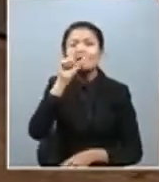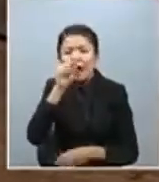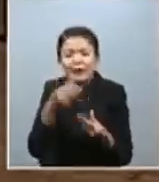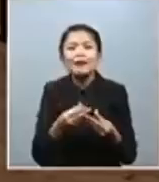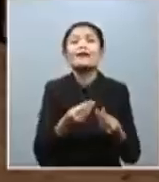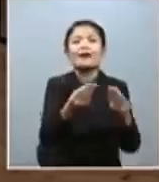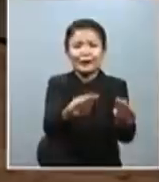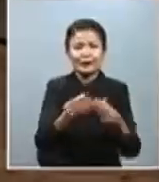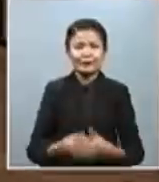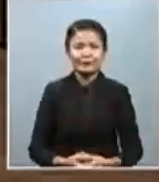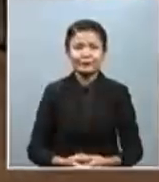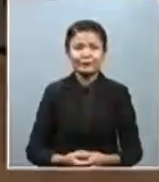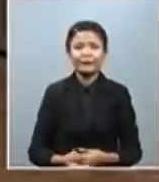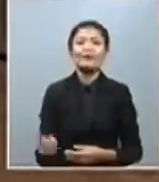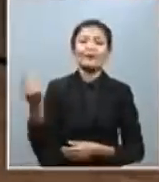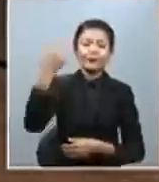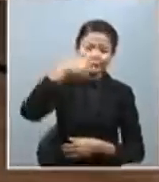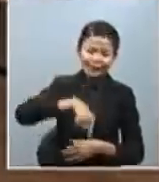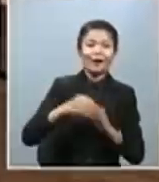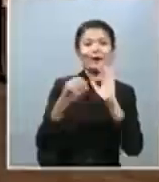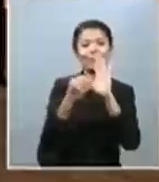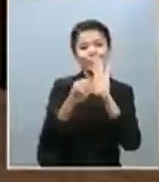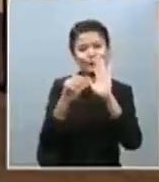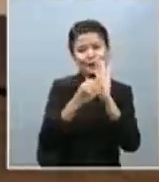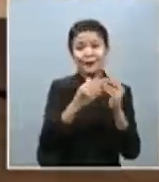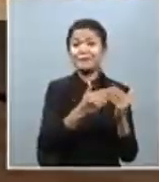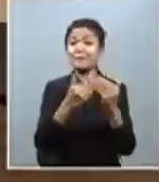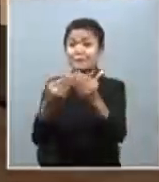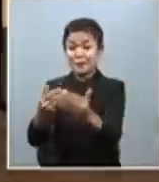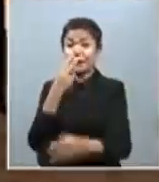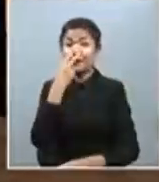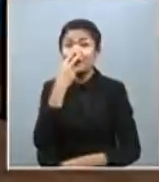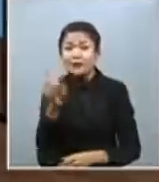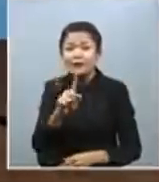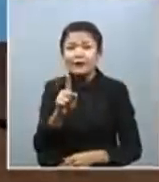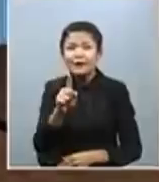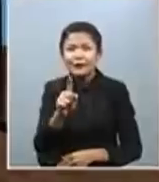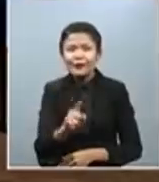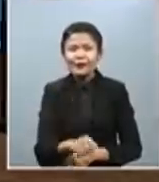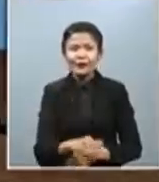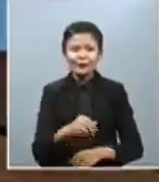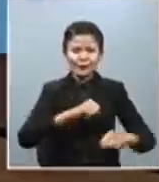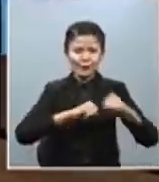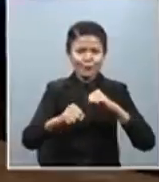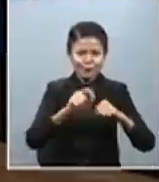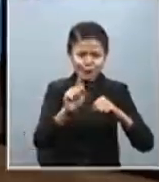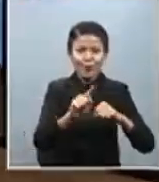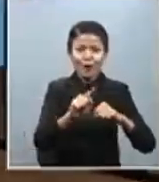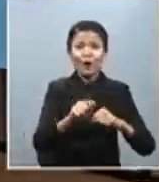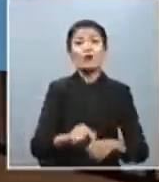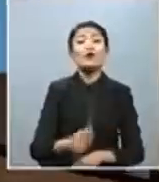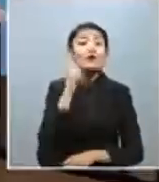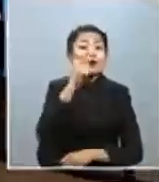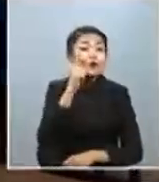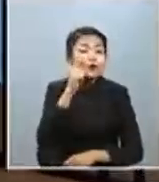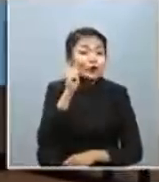าววกกลับมาที่กรุงเทพเจ้าค่ะไปชมนะคะมุมน่ารักน่าเอ็นดูของนายกลุงตู่ที่